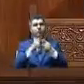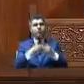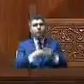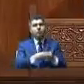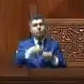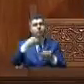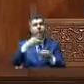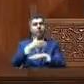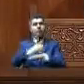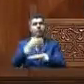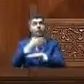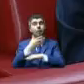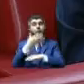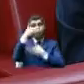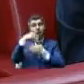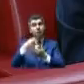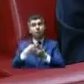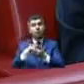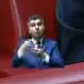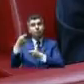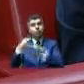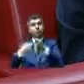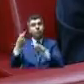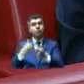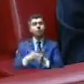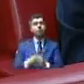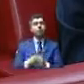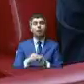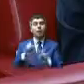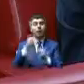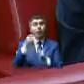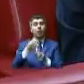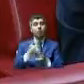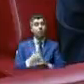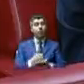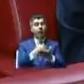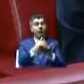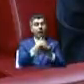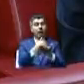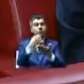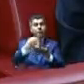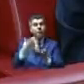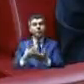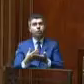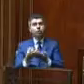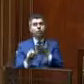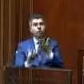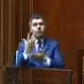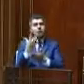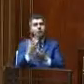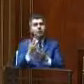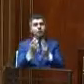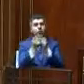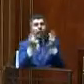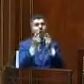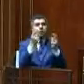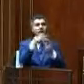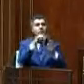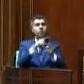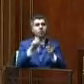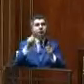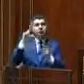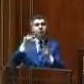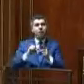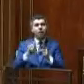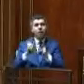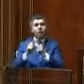المغرب. ونحن نعمل على دعم هذا النسيج لتقوية العرض التصديري من جهة وتشجيع تكامل الأنشطة الصناعية لتقليص الواردات